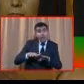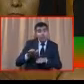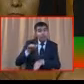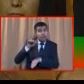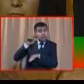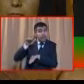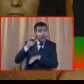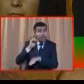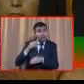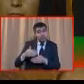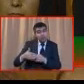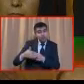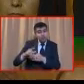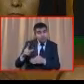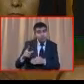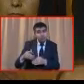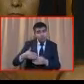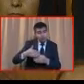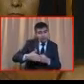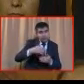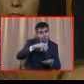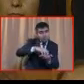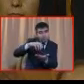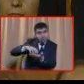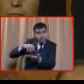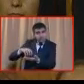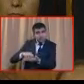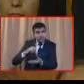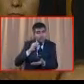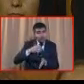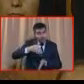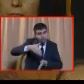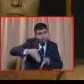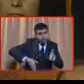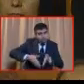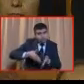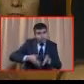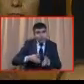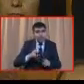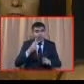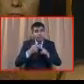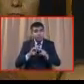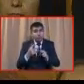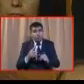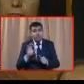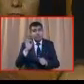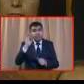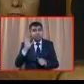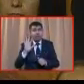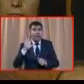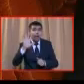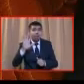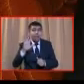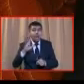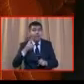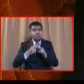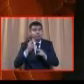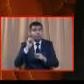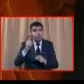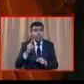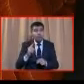النمر الخنابيب أقلو، مرورا بالطريق الإقليمي 1905 إلى سيدي